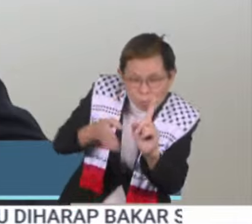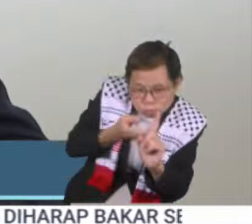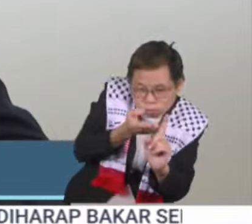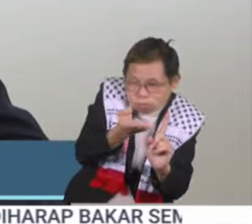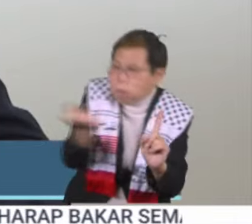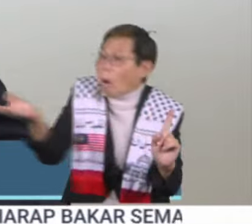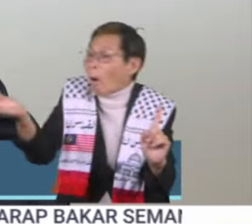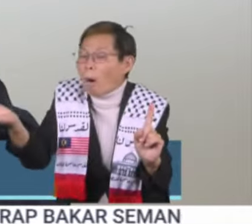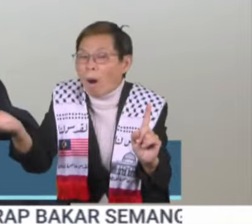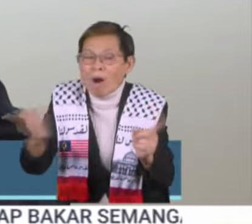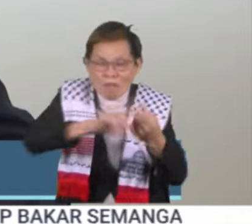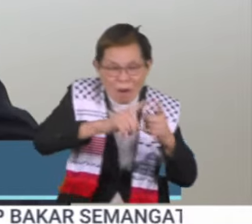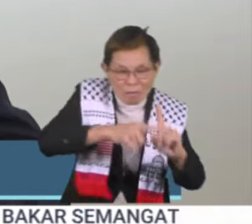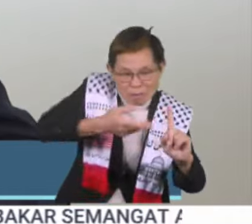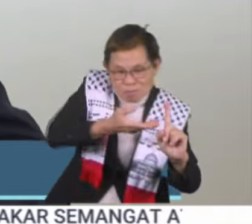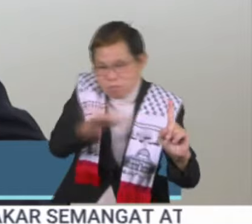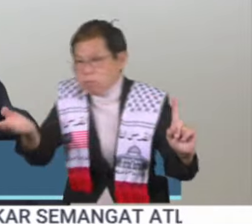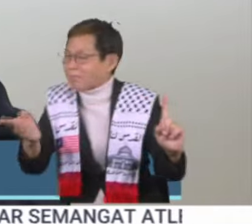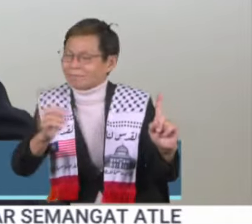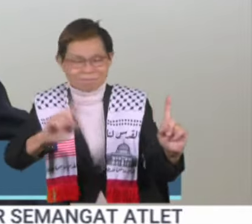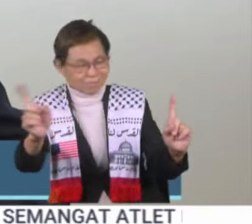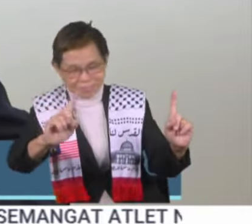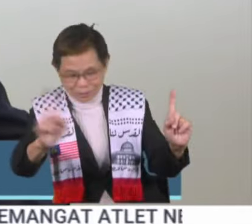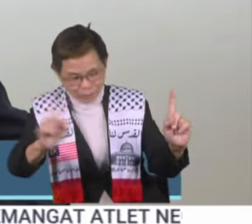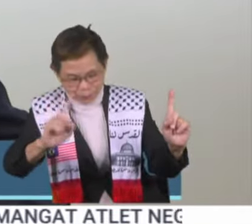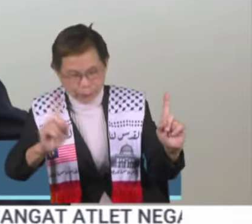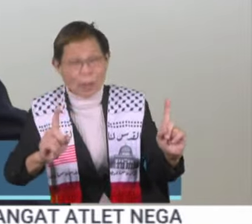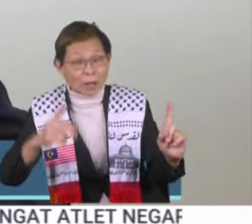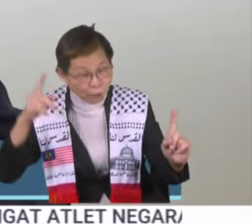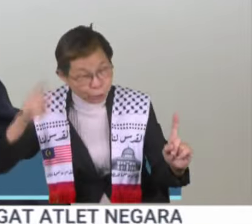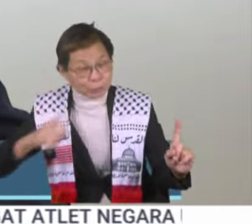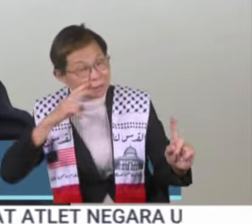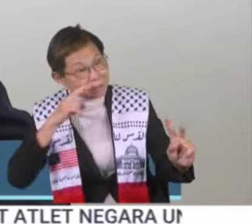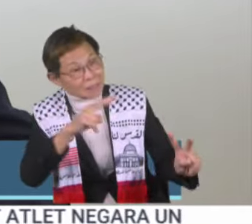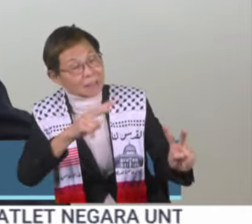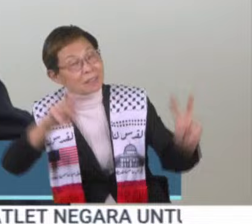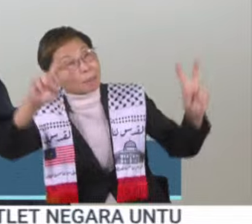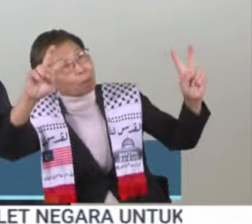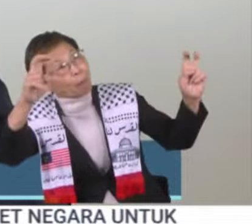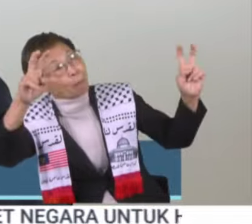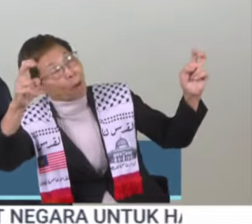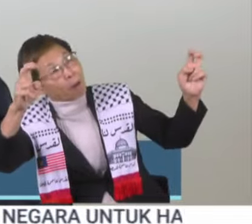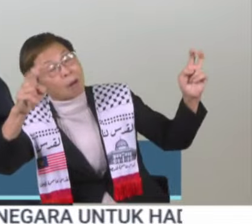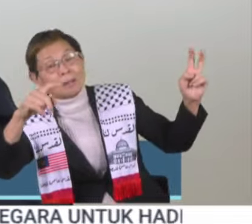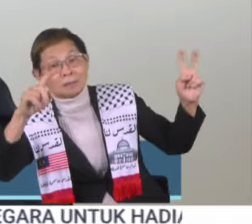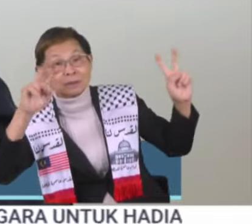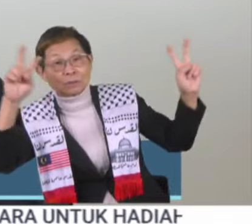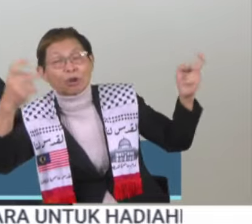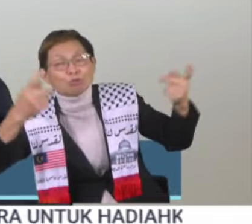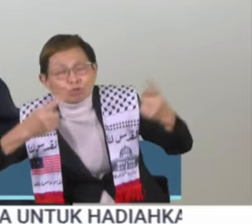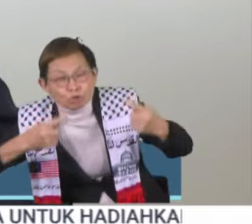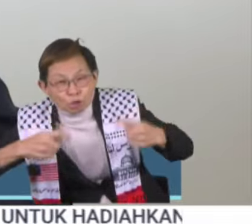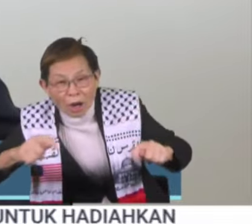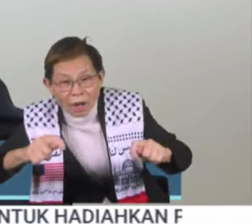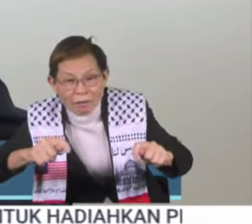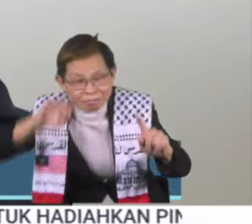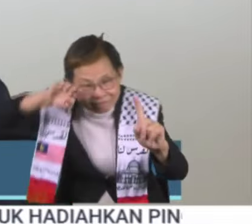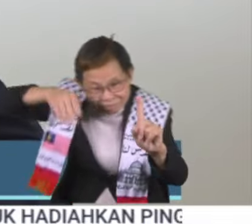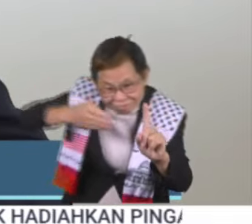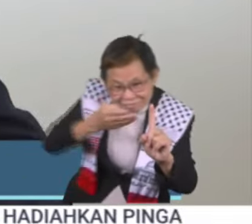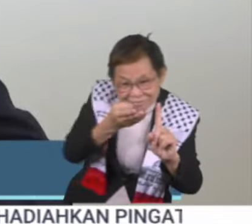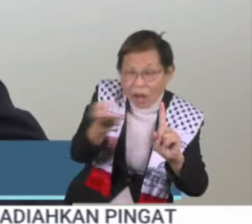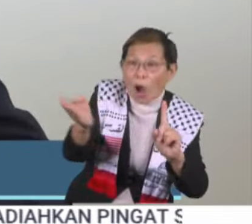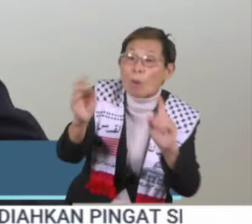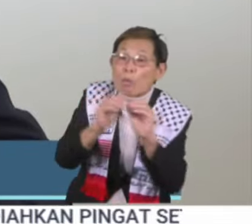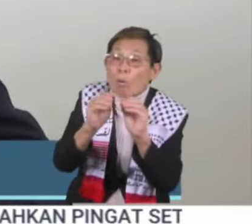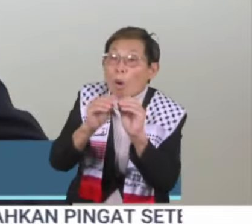your alliance and all that. It's not that. I think it should be seen in the context of trying to diversify, you